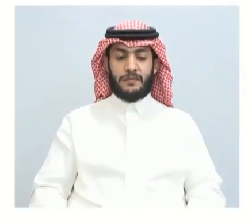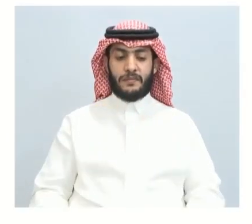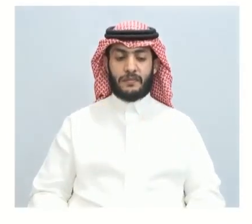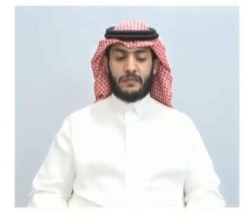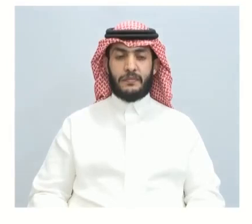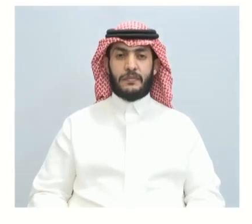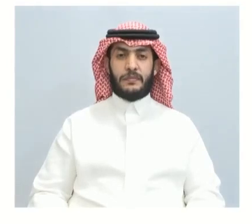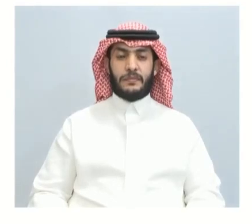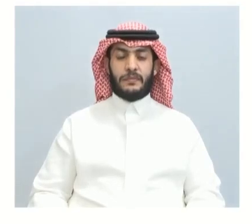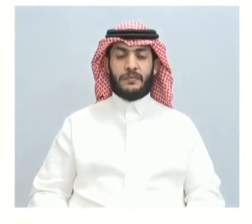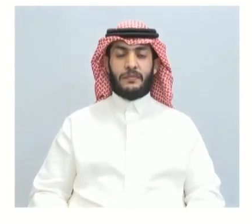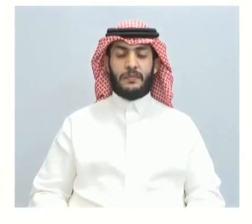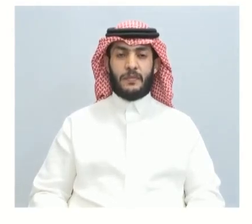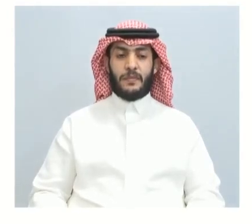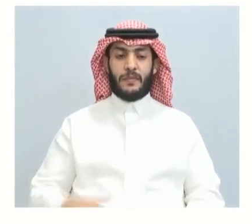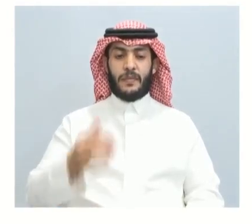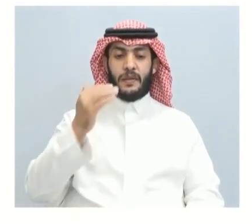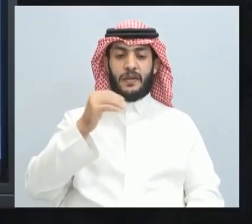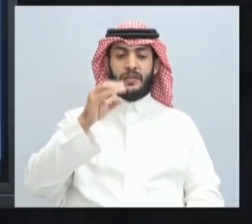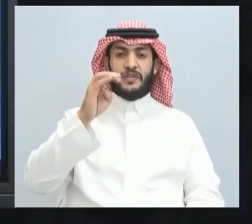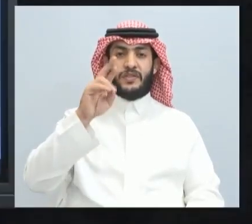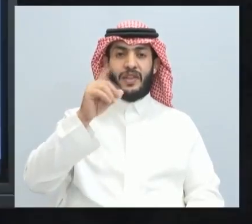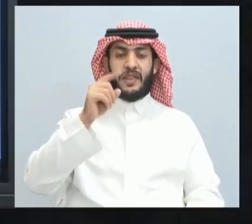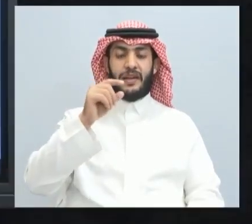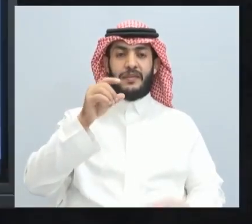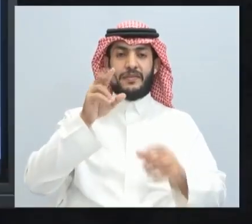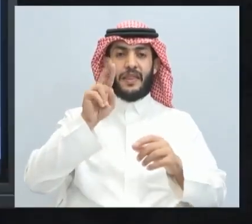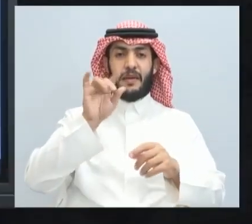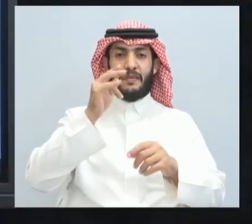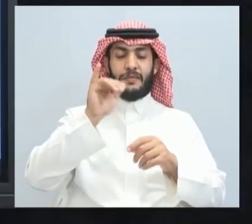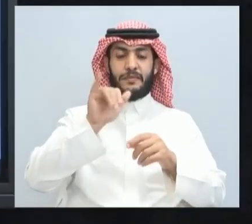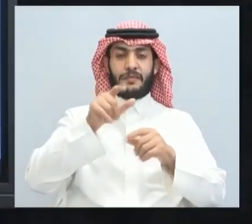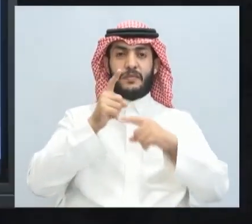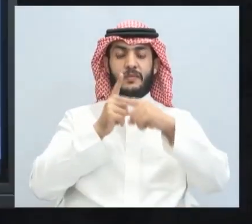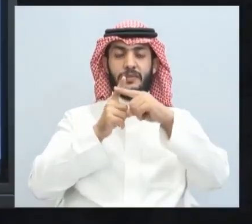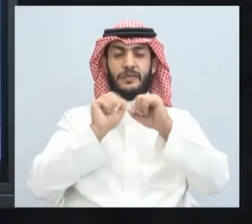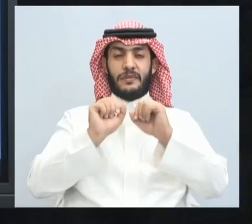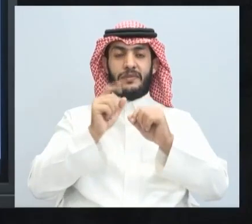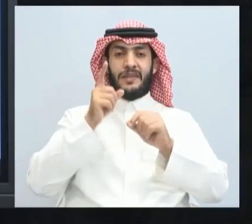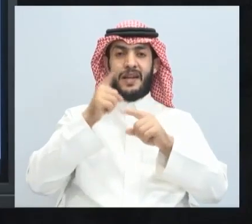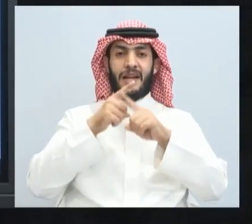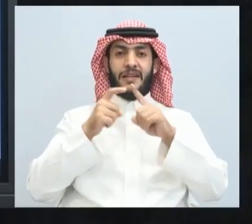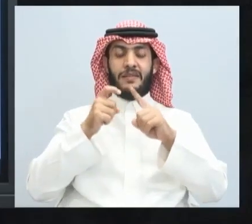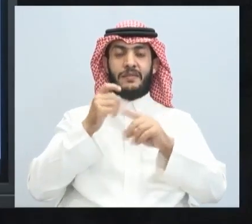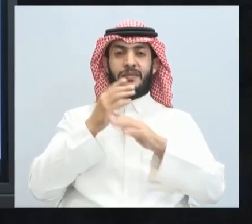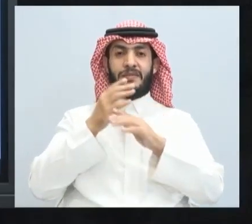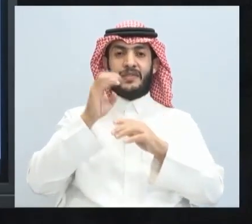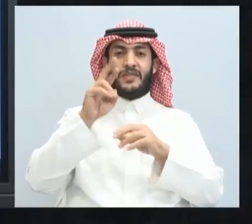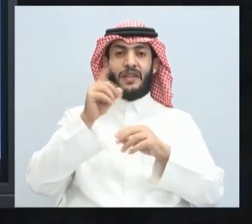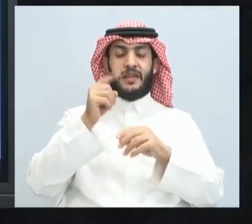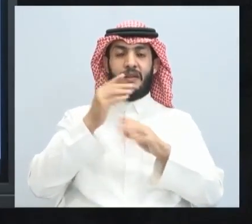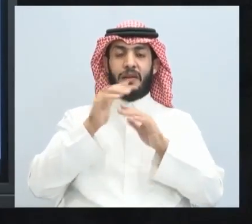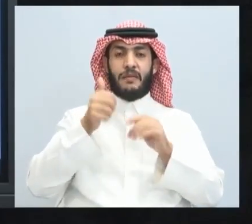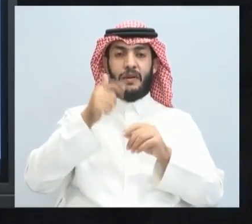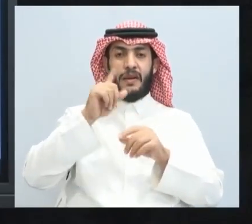الدالتين عندنا كذلك داله الجذر التربيعي وهي تكون معرفه في الجهه الموجبه فقط من محور اكس لان الجذر التربيعي لا